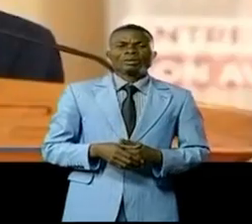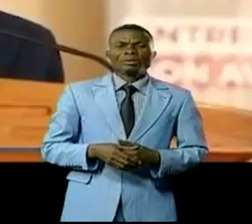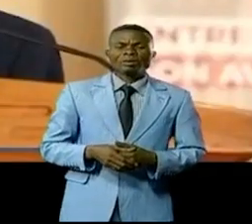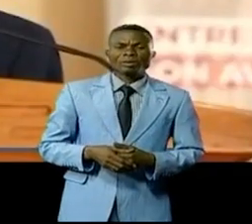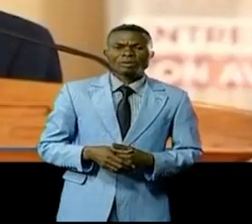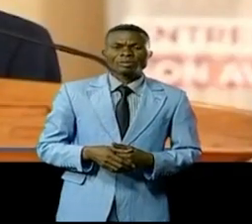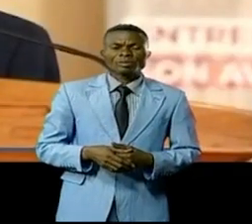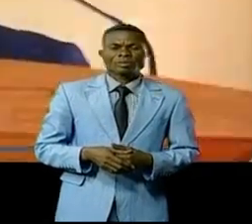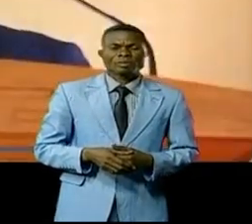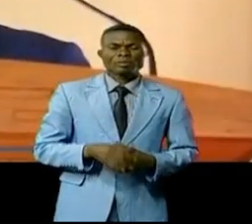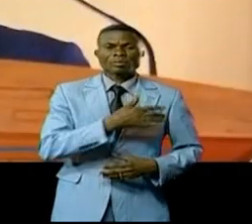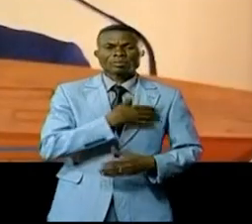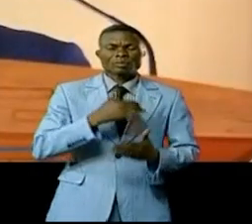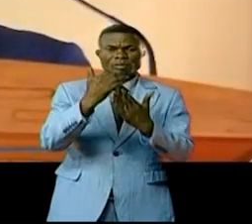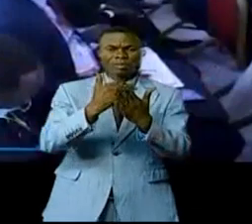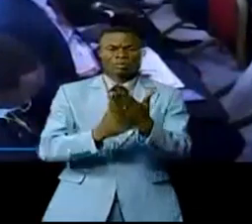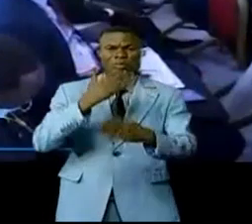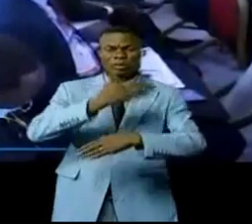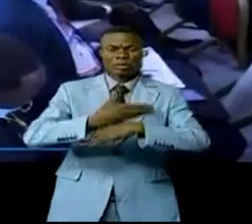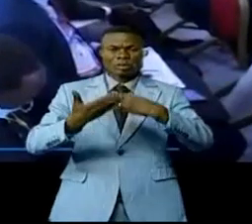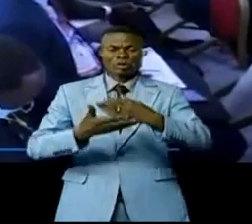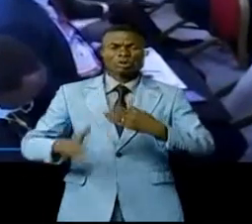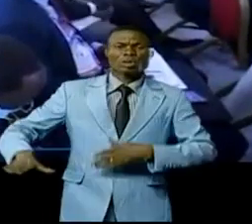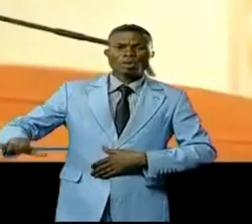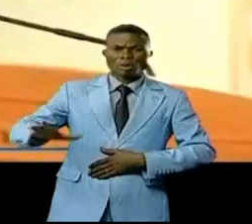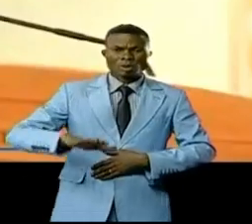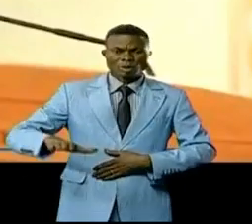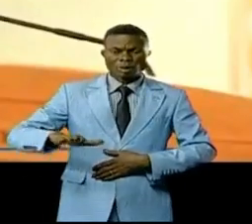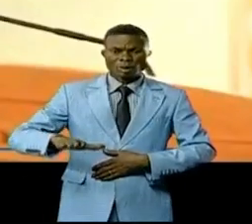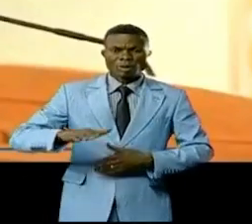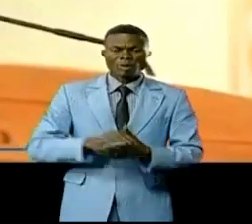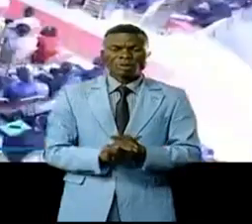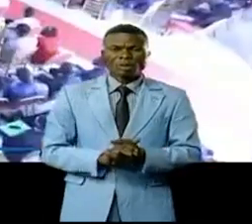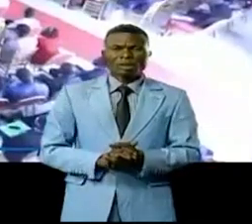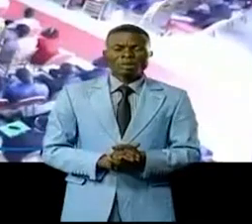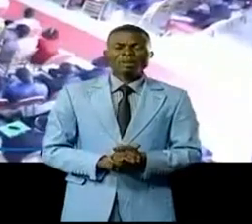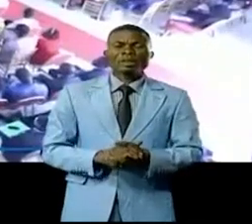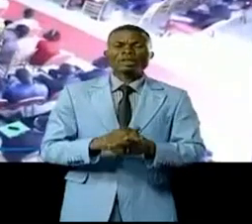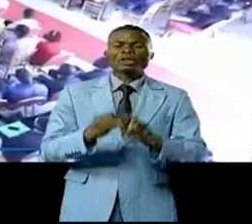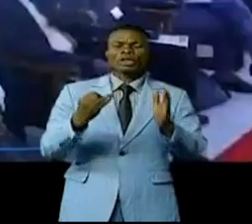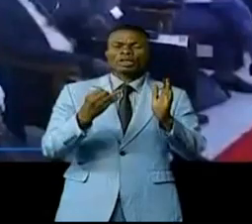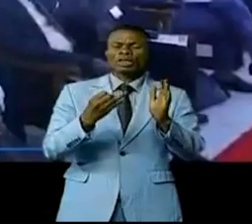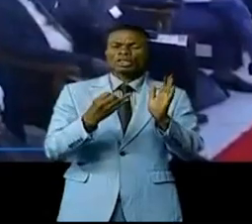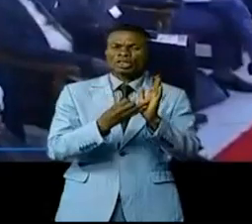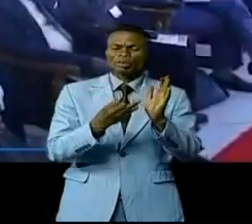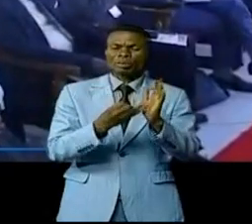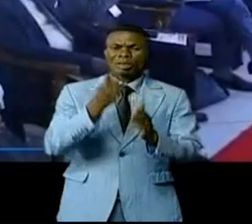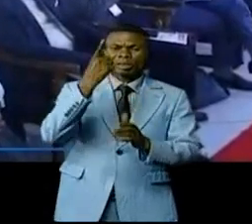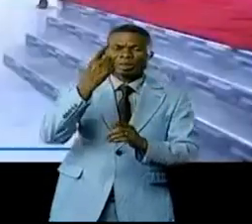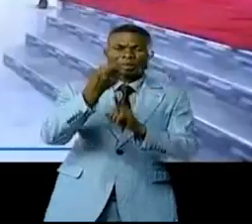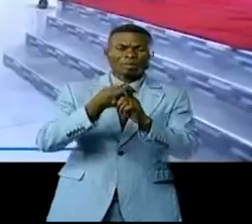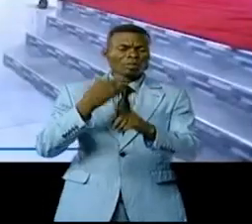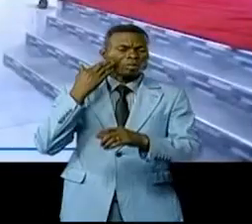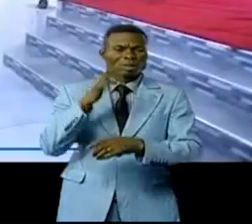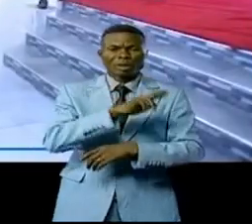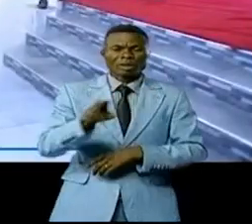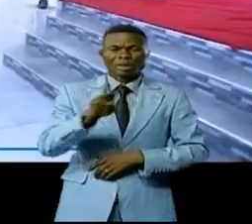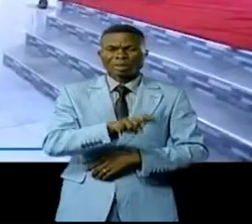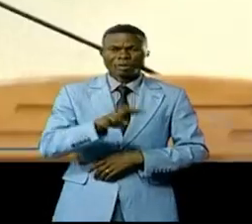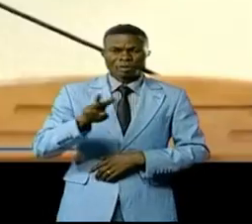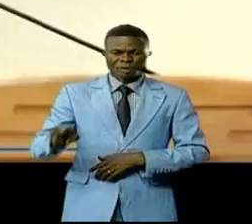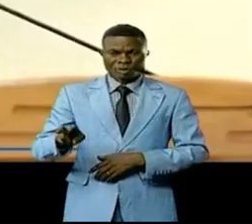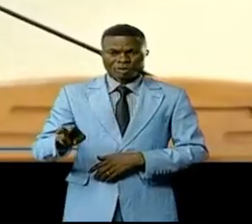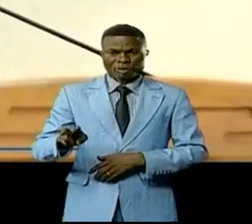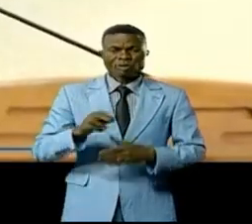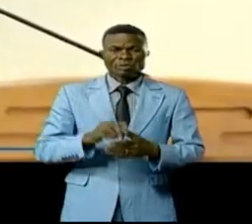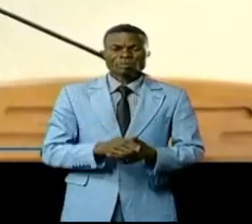violence, identité et construction de la nation, se sont éteints ce dimanche 1er mai 2022. Plus de 80 communications et 6